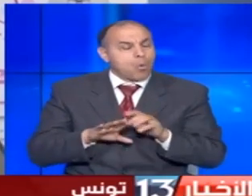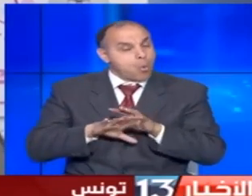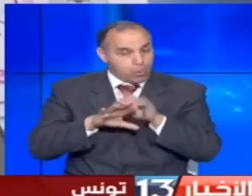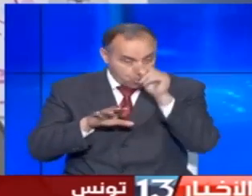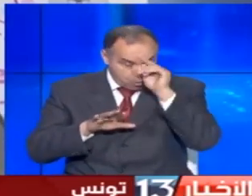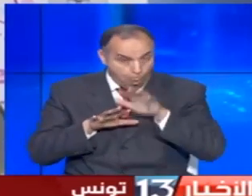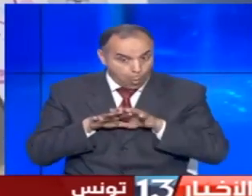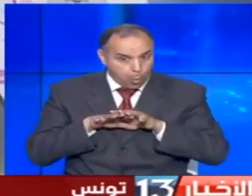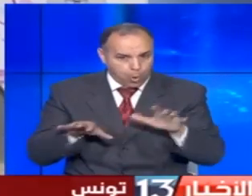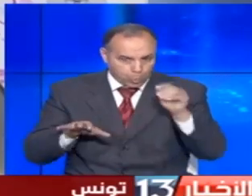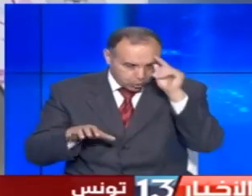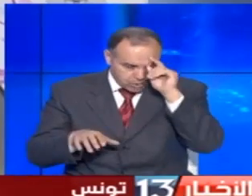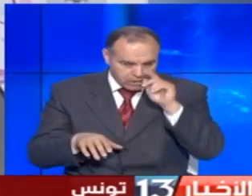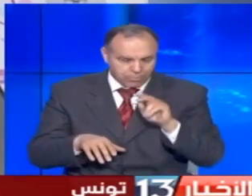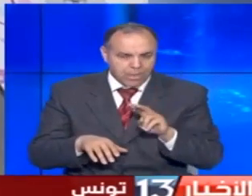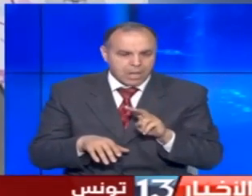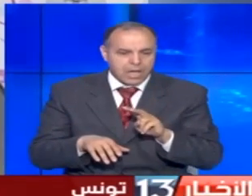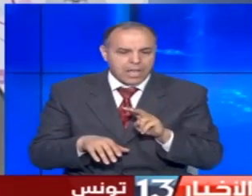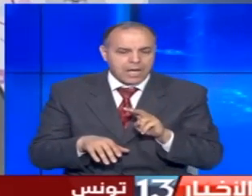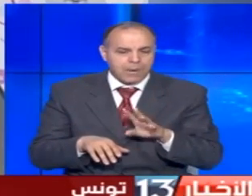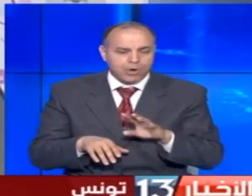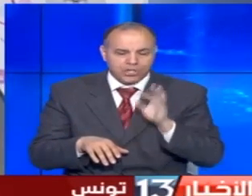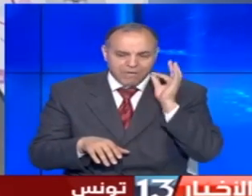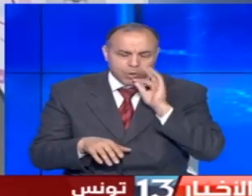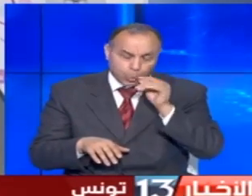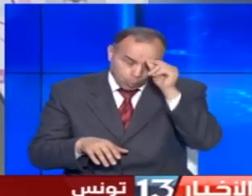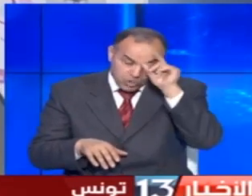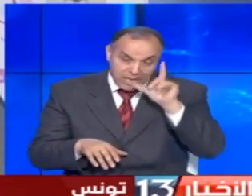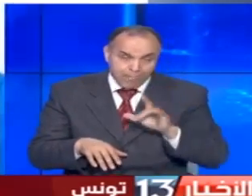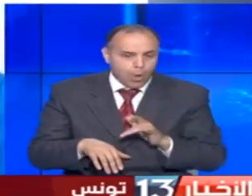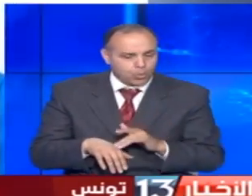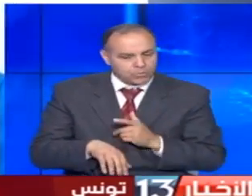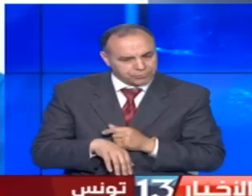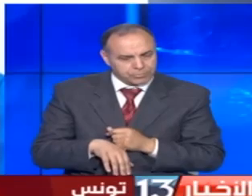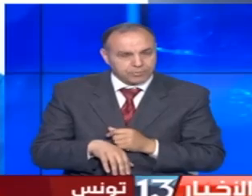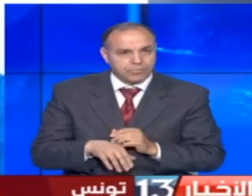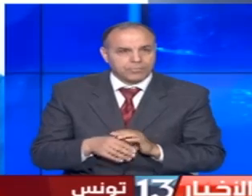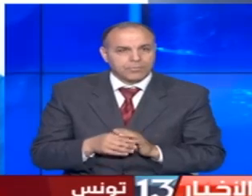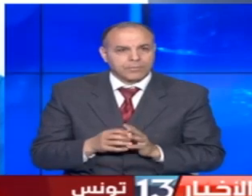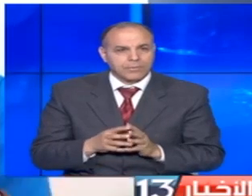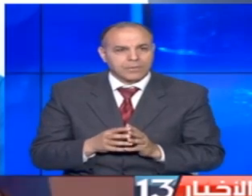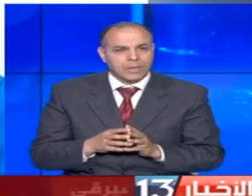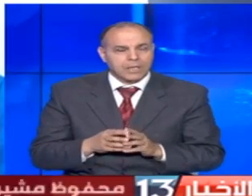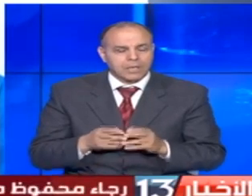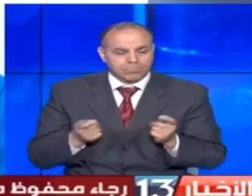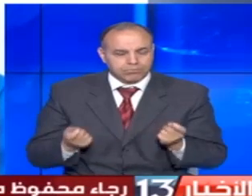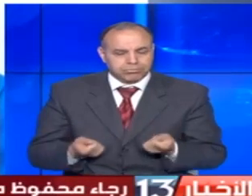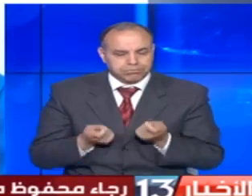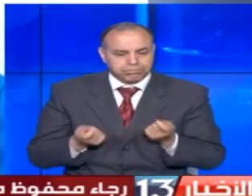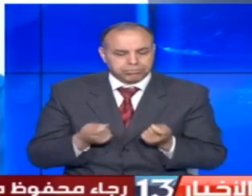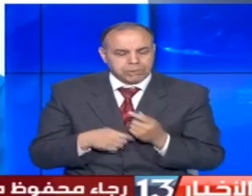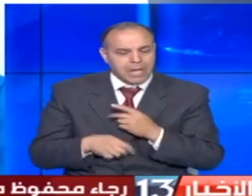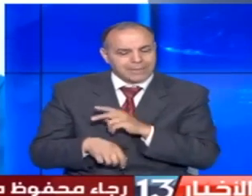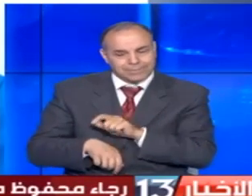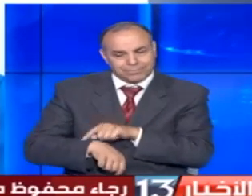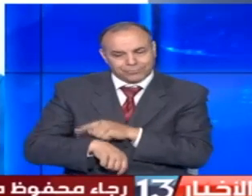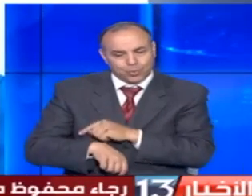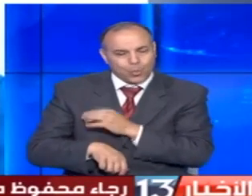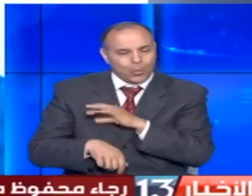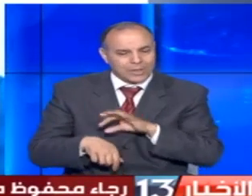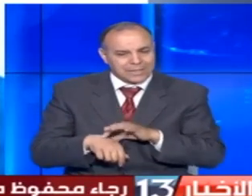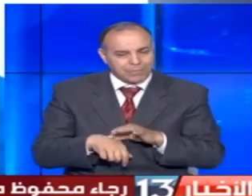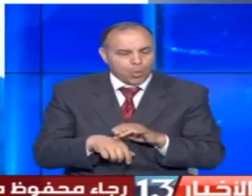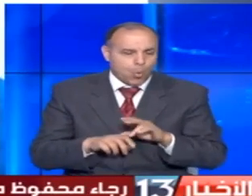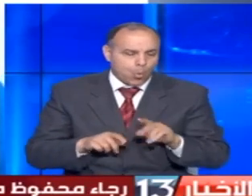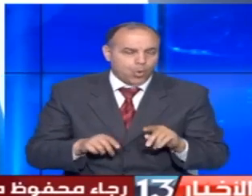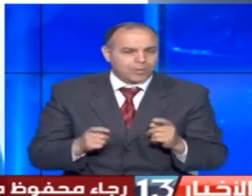اليوم 24 ابريل على كامل تراب الجمهوريه وقعت حصص تكوينيه للاطار الطبي والطار الشب